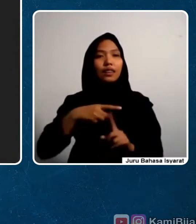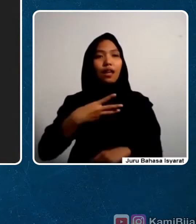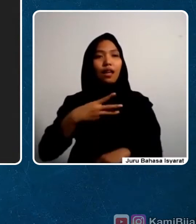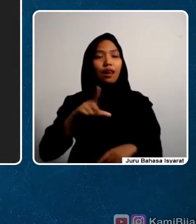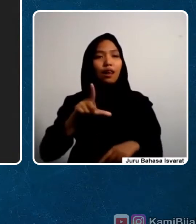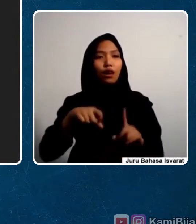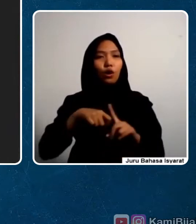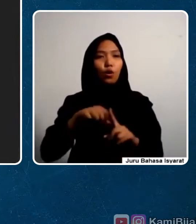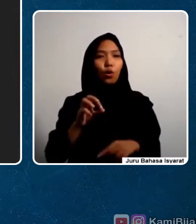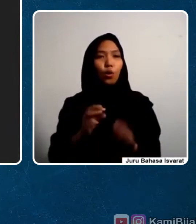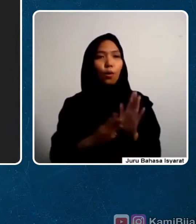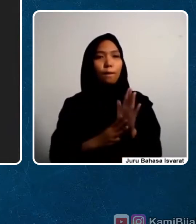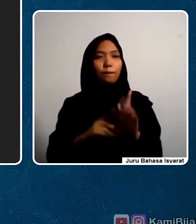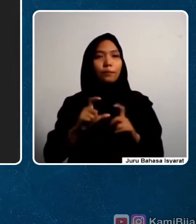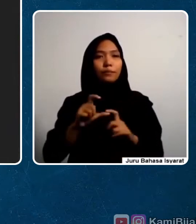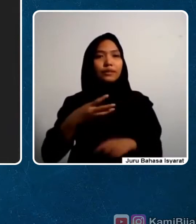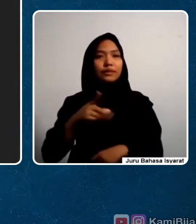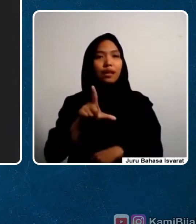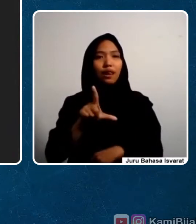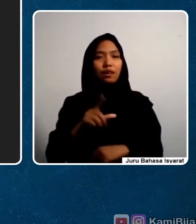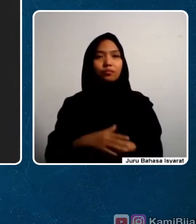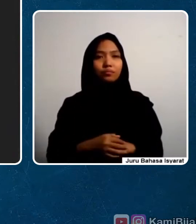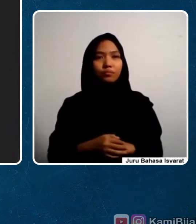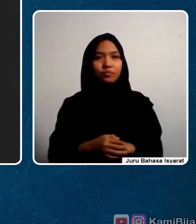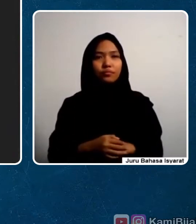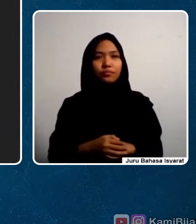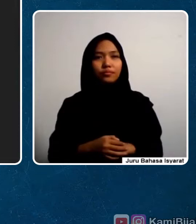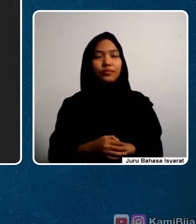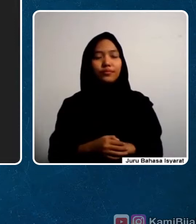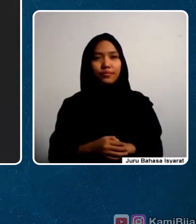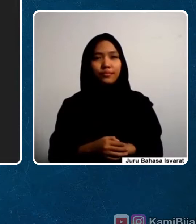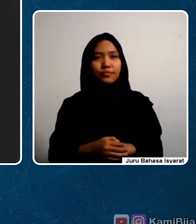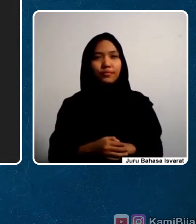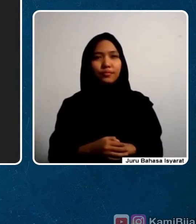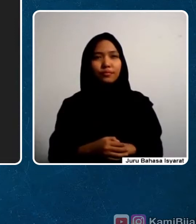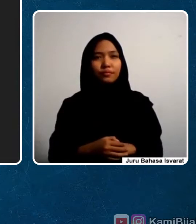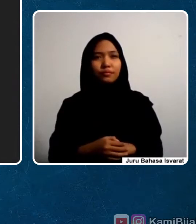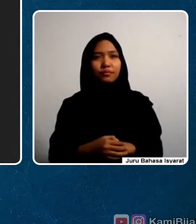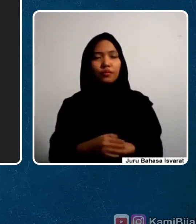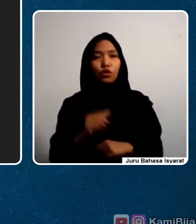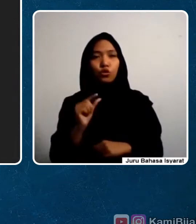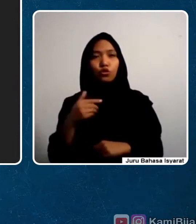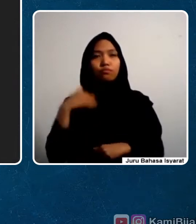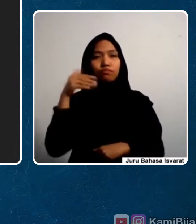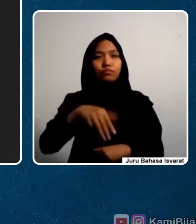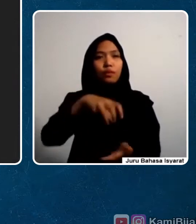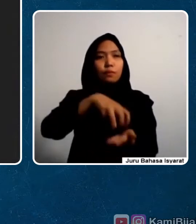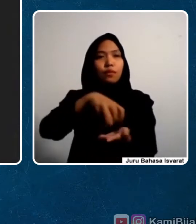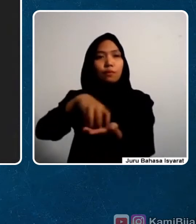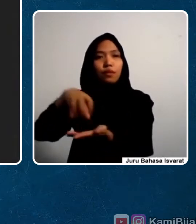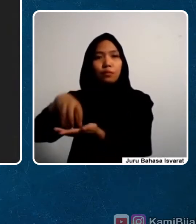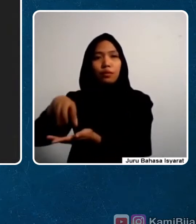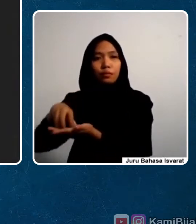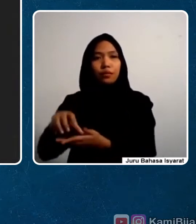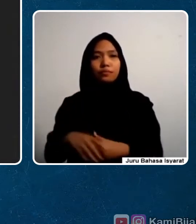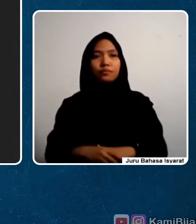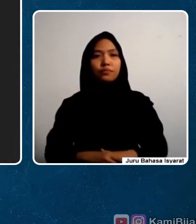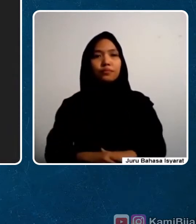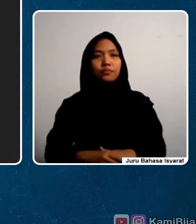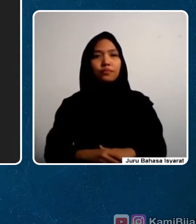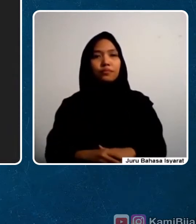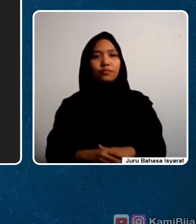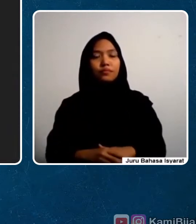perlu direview tentang aksesibilitasnya. Kita difasilitasi, disupport dana oleh Telkomsel